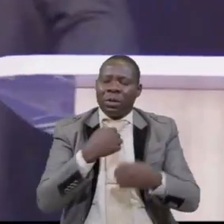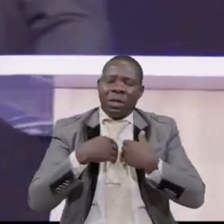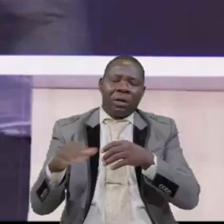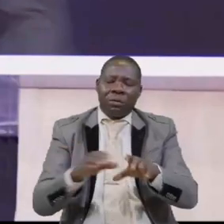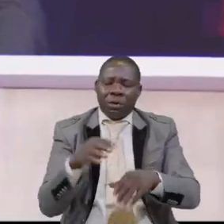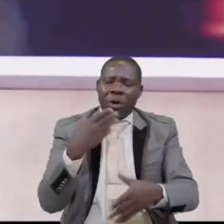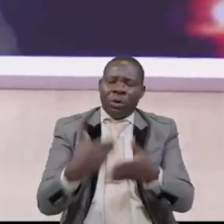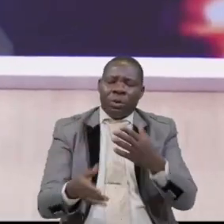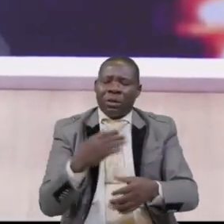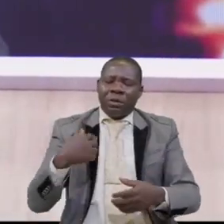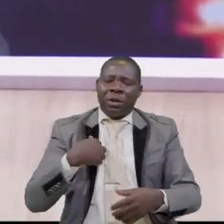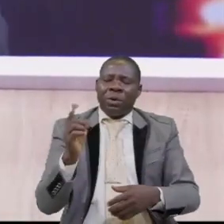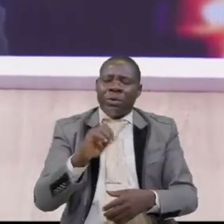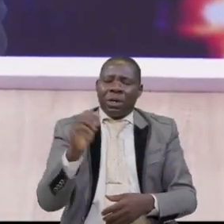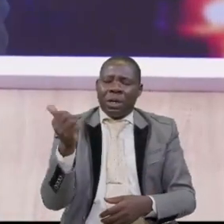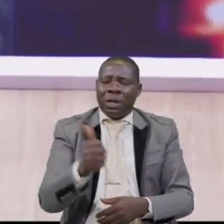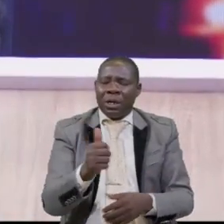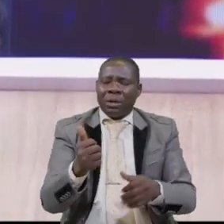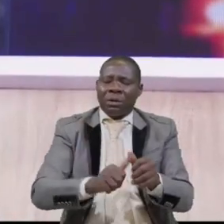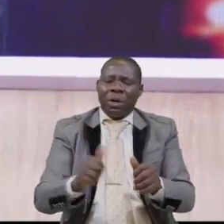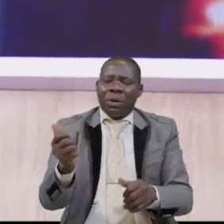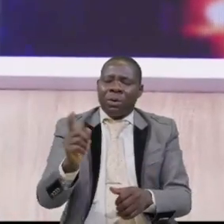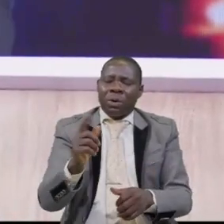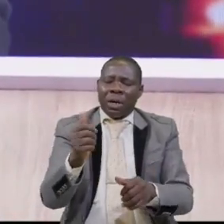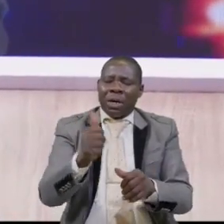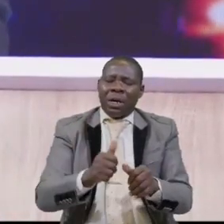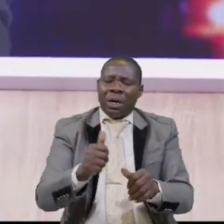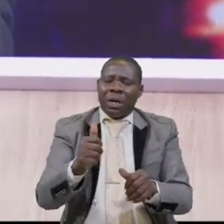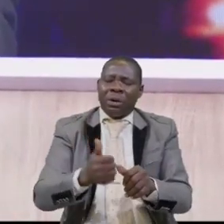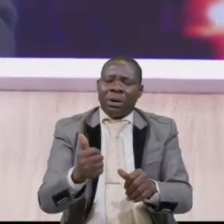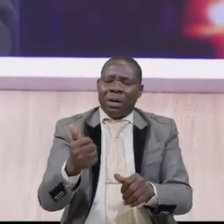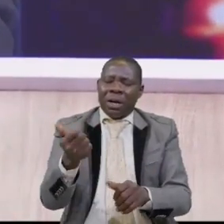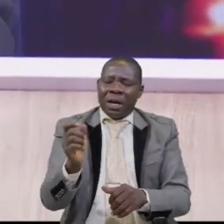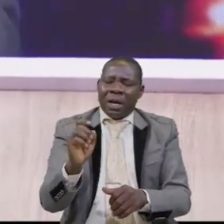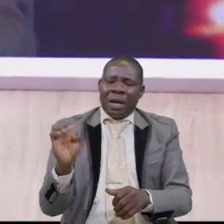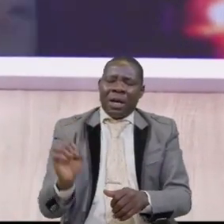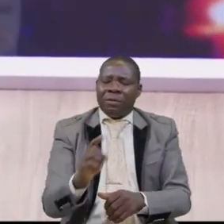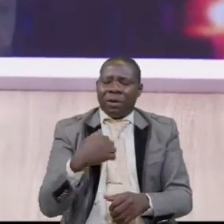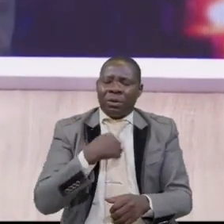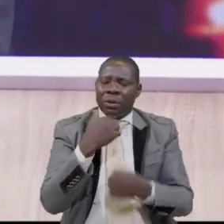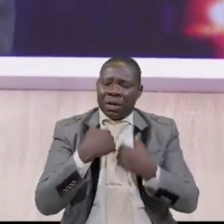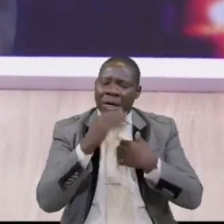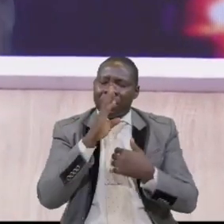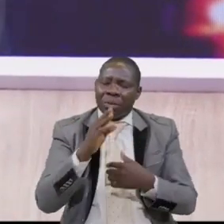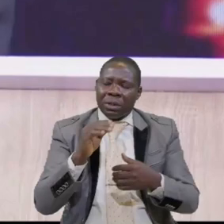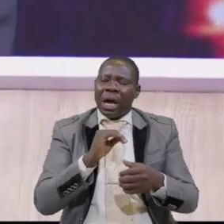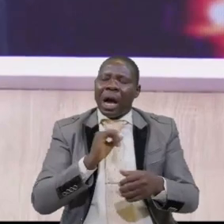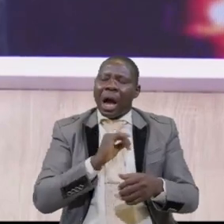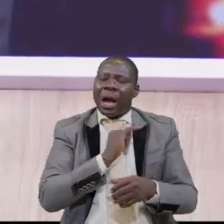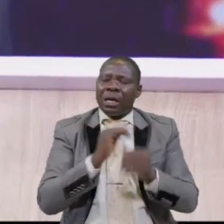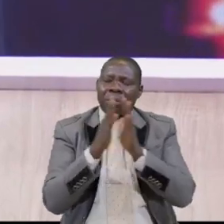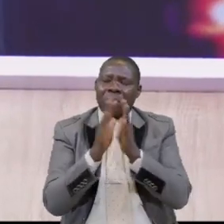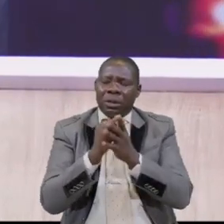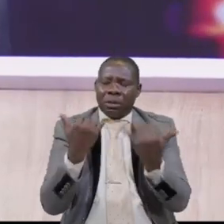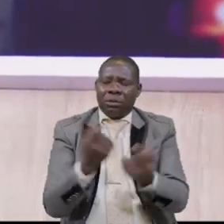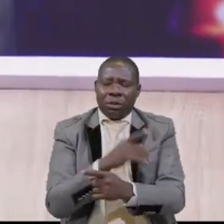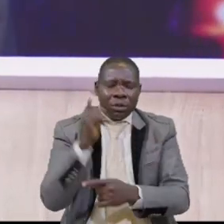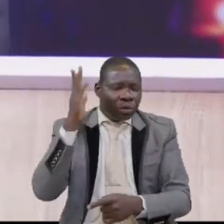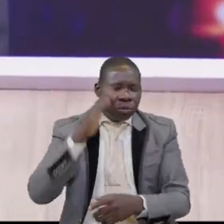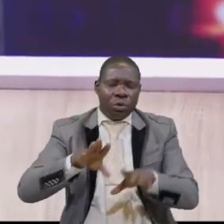que nous avons atteint, tout ce que nous avons pu produire, Seigneur, nous prions qu'en ce jour, que tu ouvres nos yeux et que nous devenons